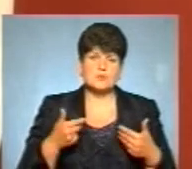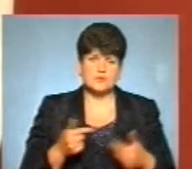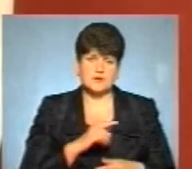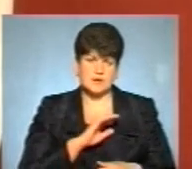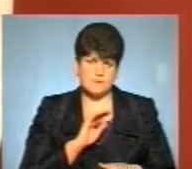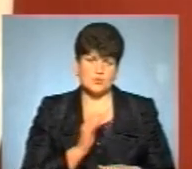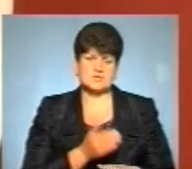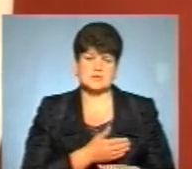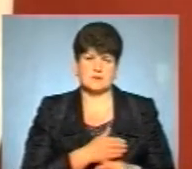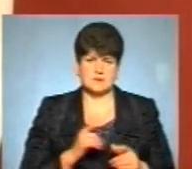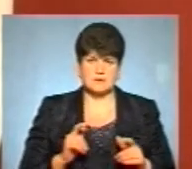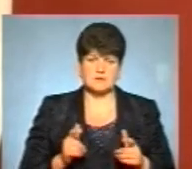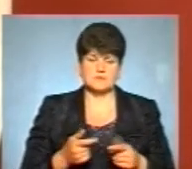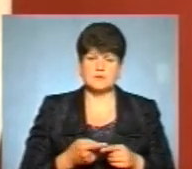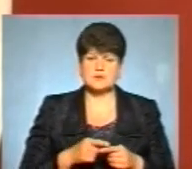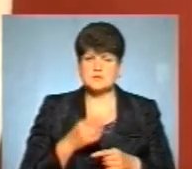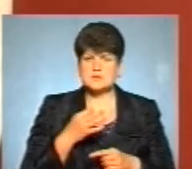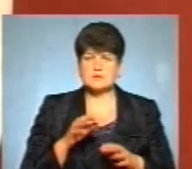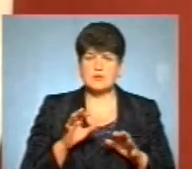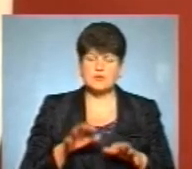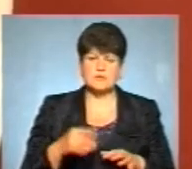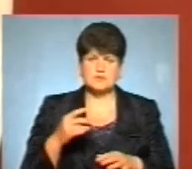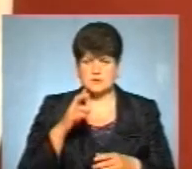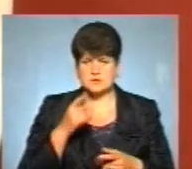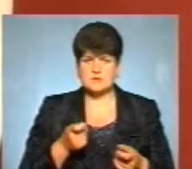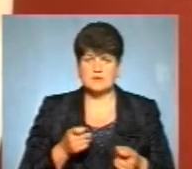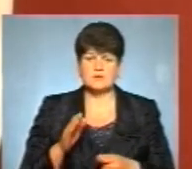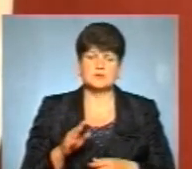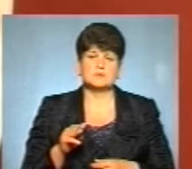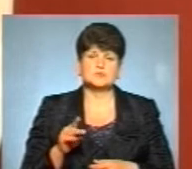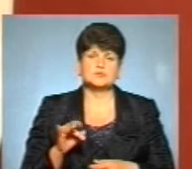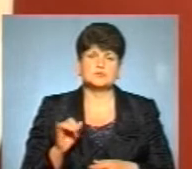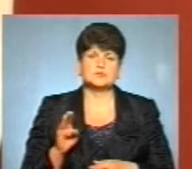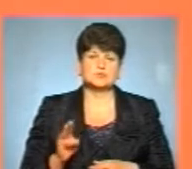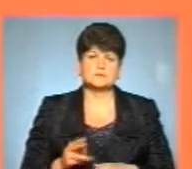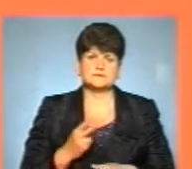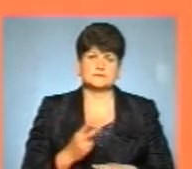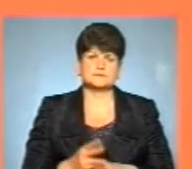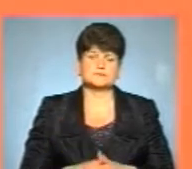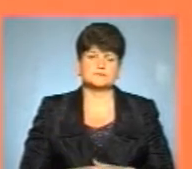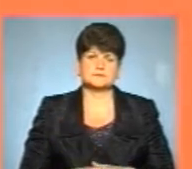посилити карантин. Про це повідомив голова обласної державної адміністрації Володимир Труш. Дивимося коментар.